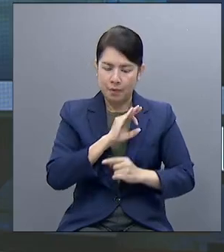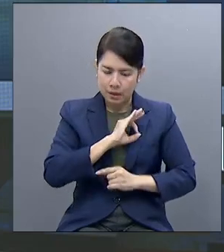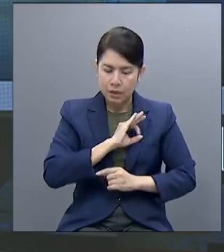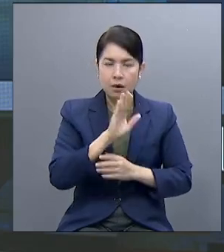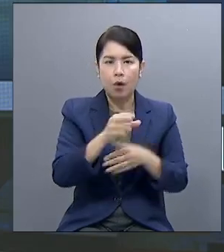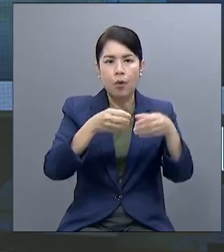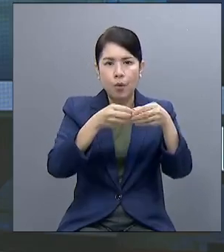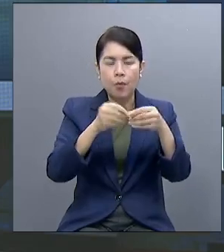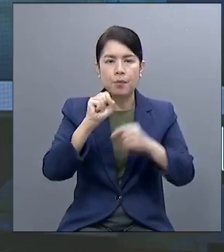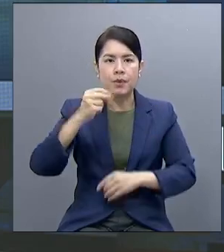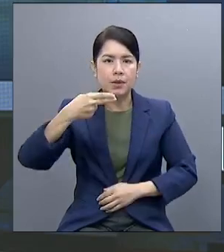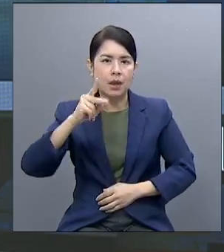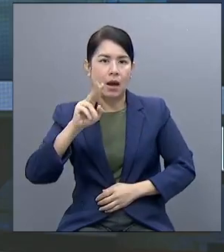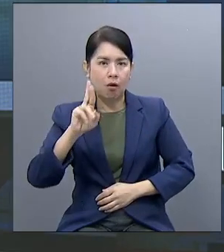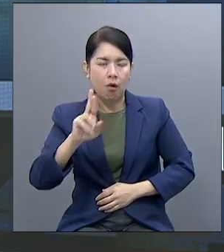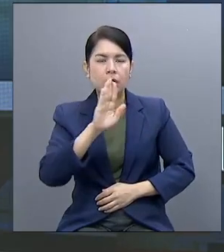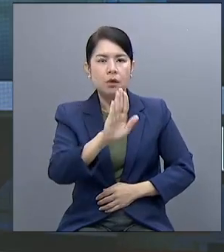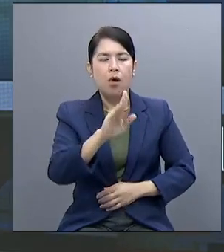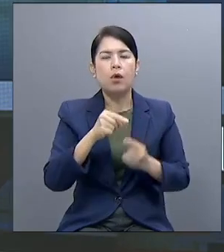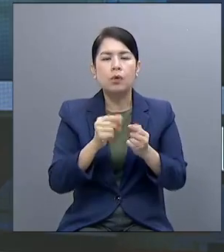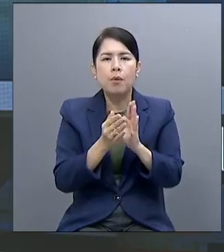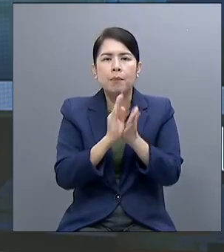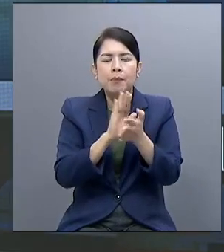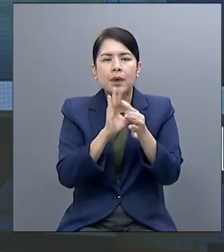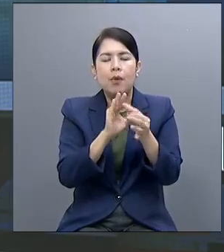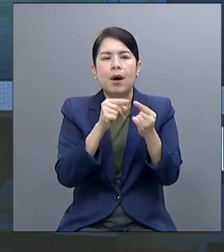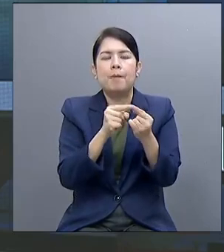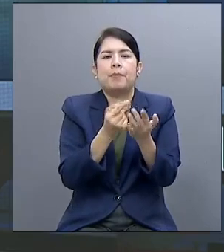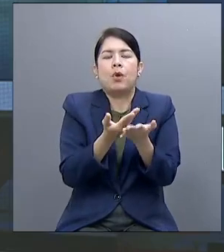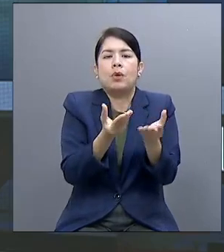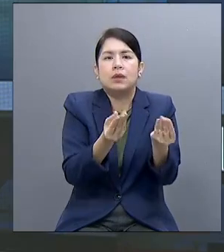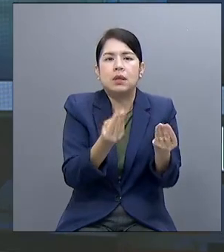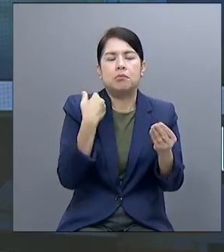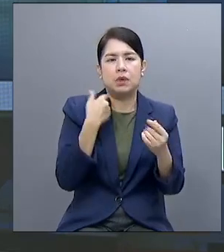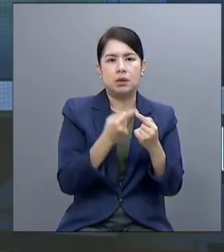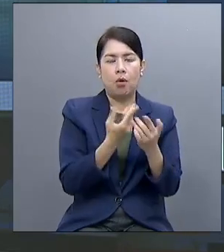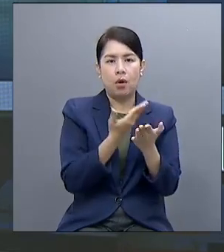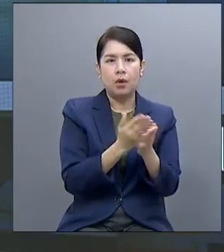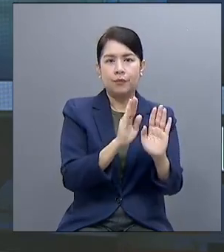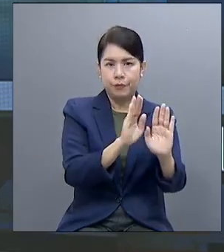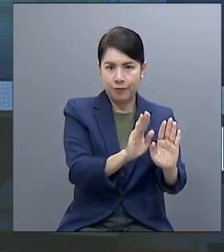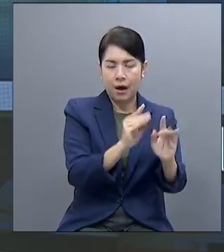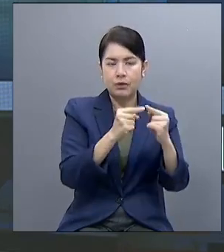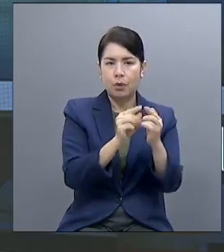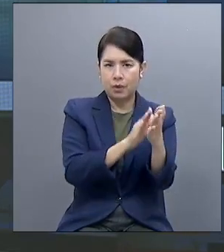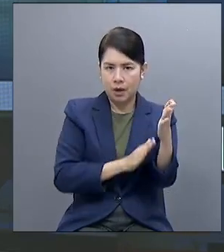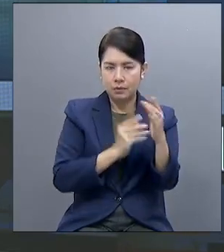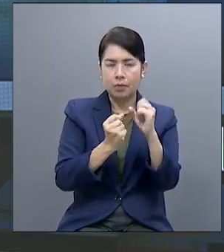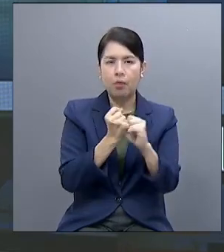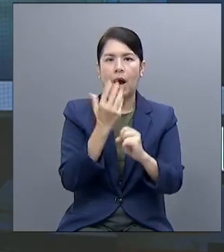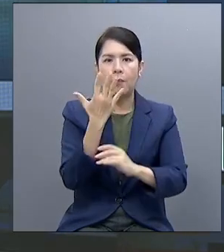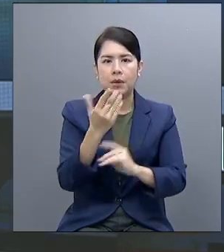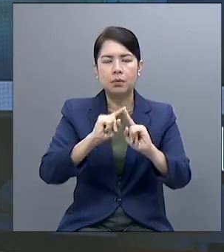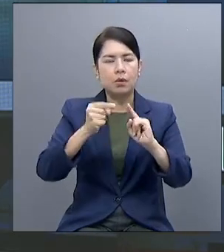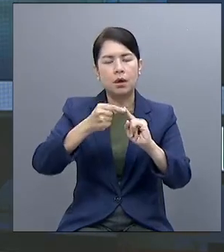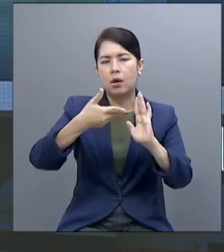ตรปฏิรูปที่ดินศรีสัชนาลัยปรากฏว่าฝากเงินไปแล้ว5ปีแต่ไม่สามารถที่จะถอนเงินออกมาได้เรื่องนี้ค่ะท